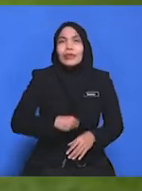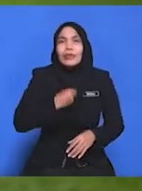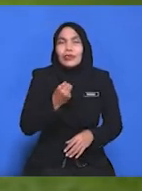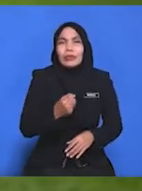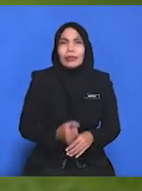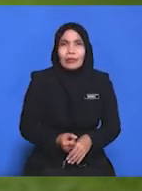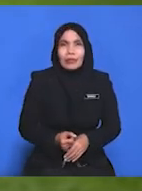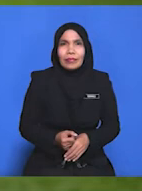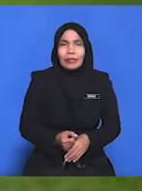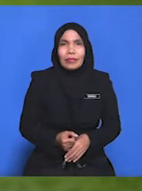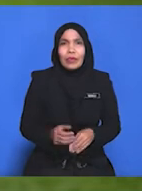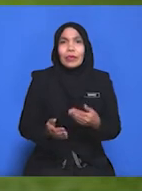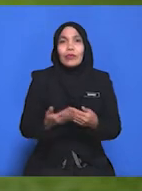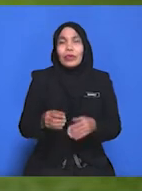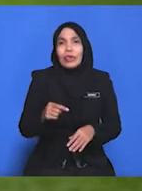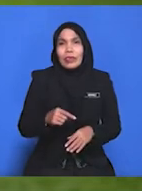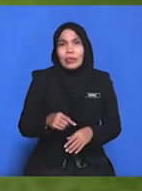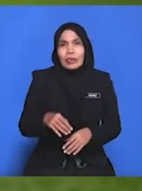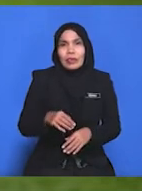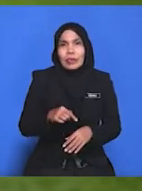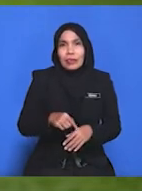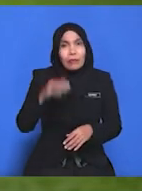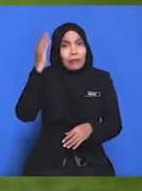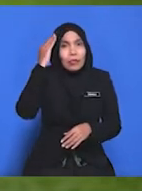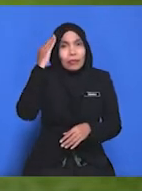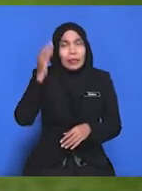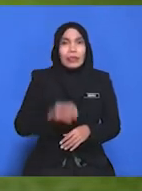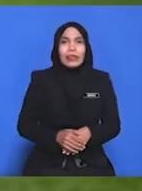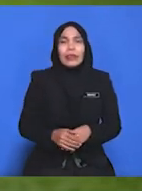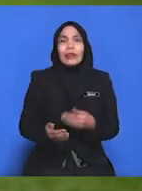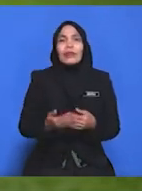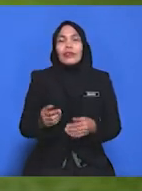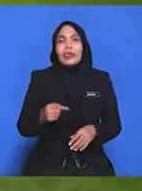Ianya sangat mudah untuk difahami dan senang untuk dikendali.